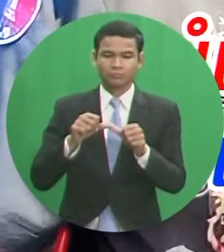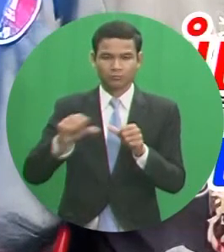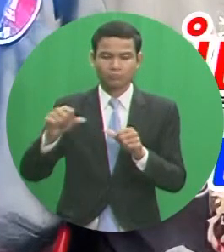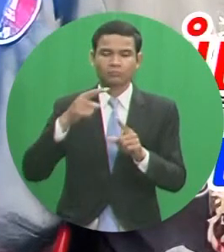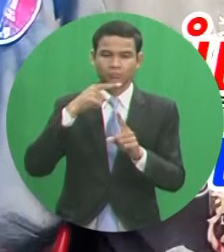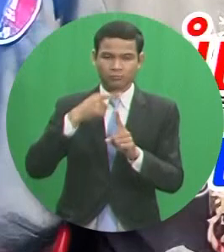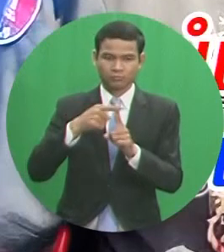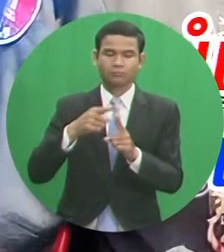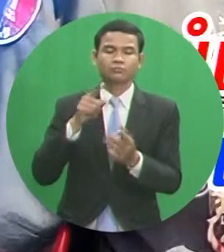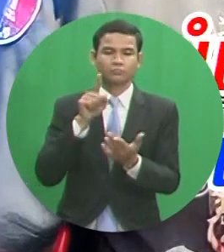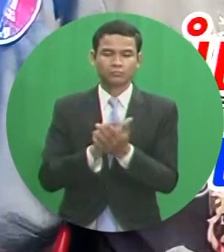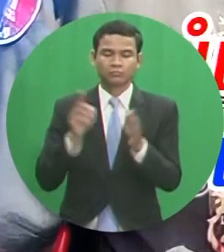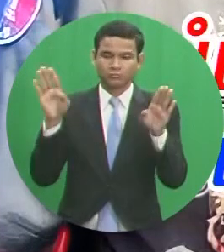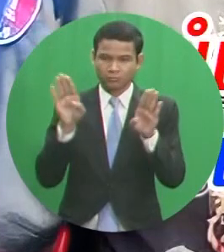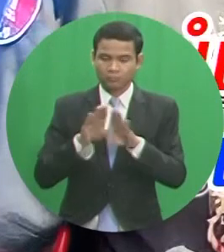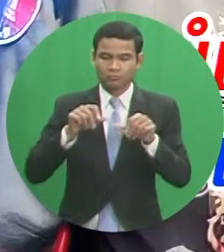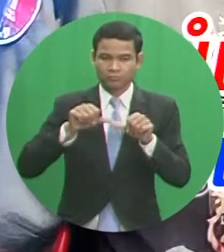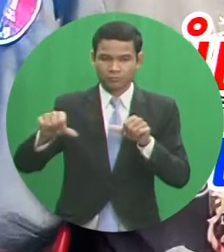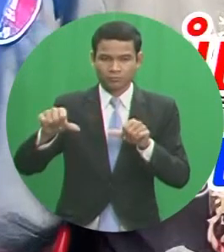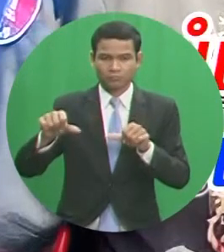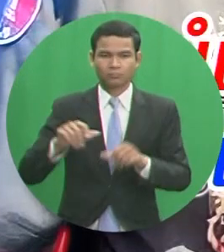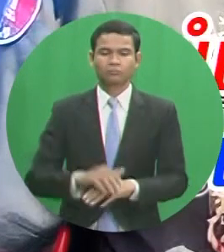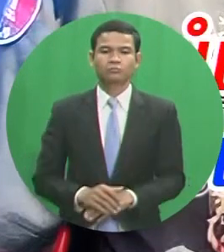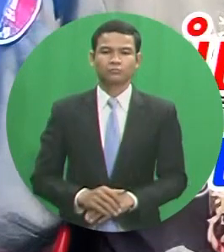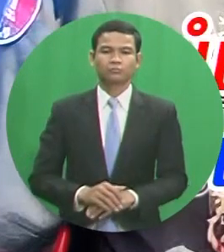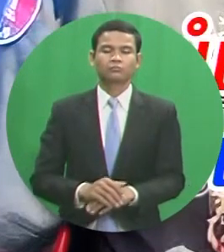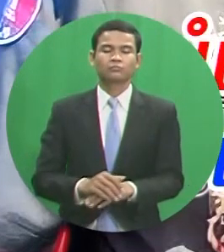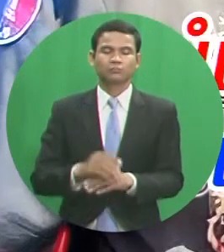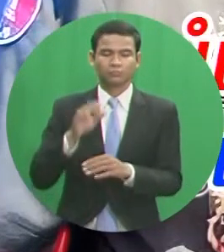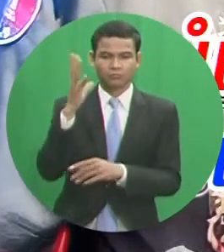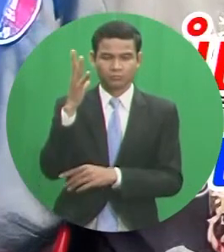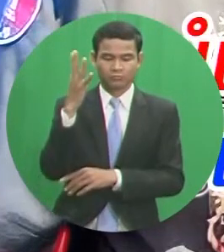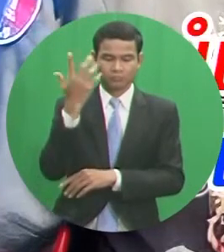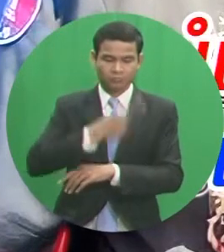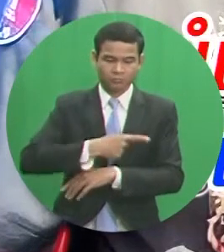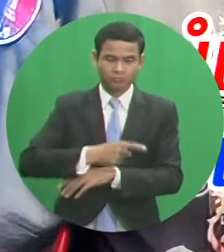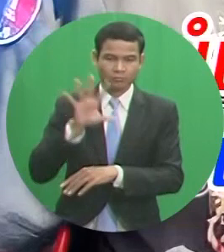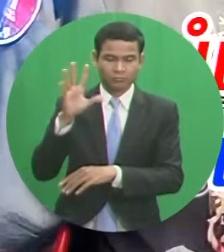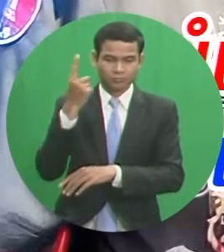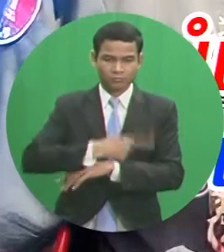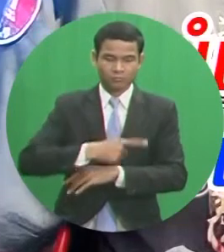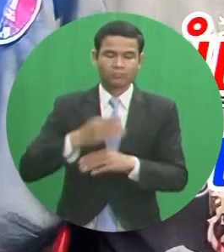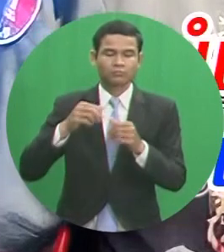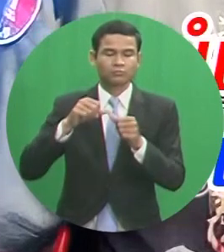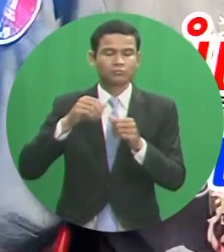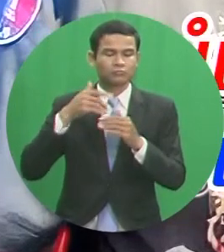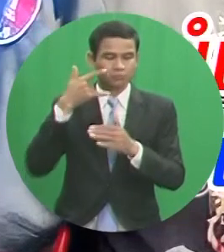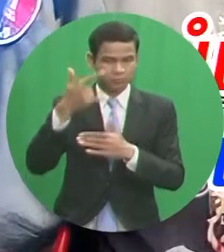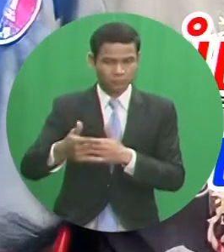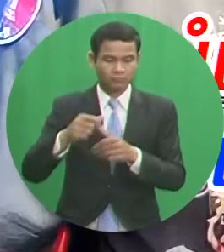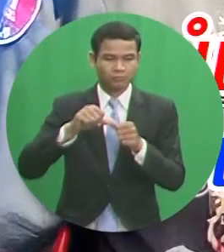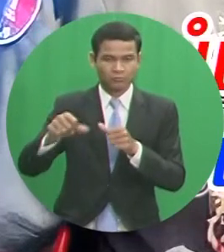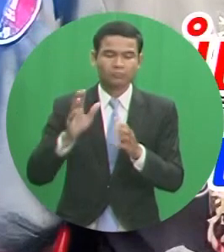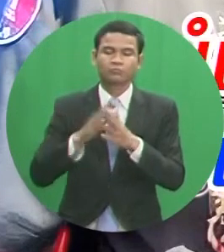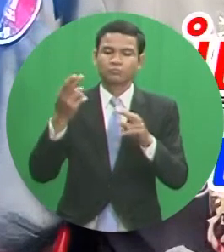មានយើងត្រូវបន្តបិទហើយ5ថ្ងៃក្រោយយោងទៅតាមការអនុវត្